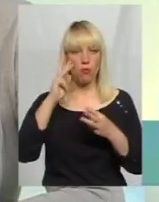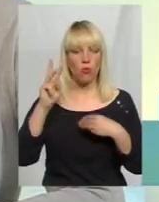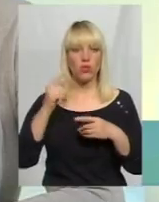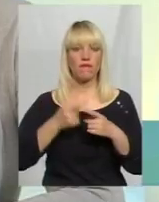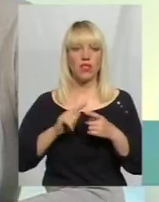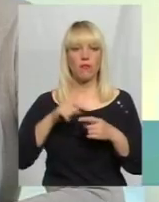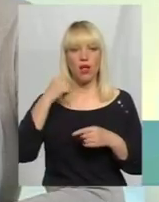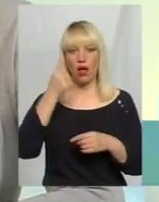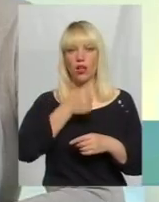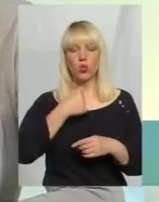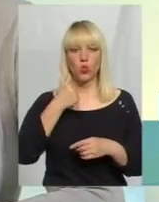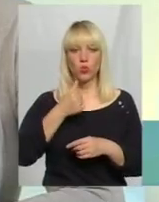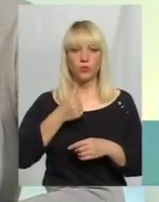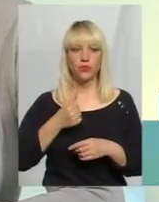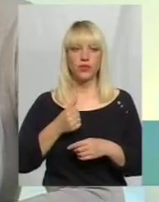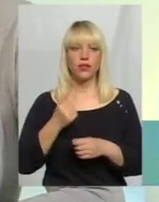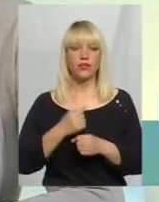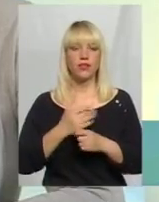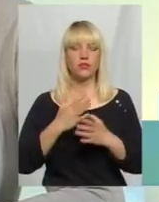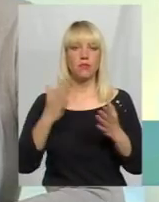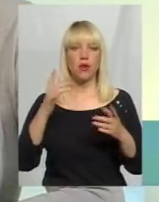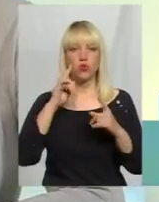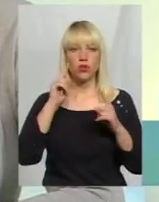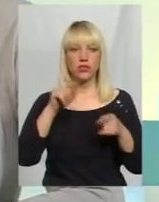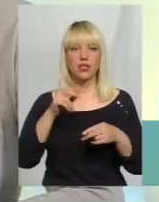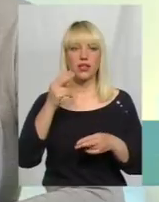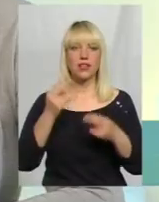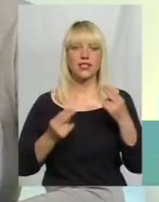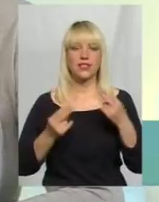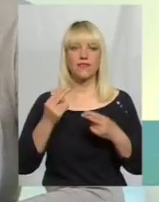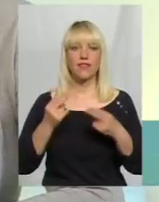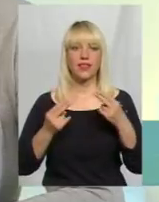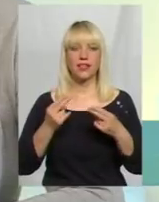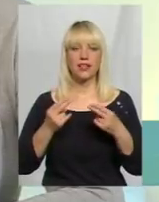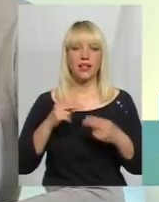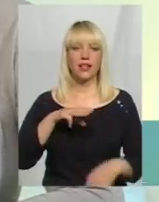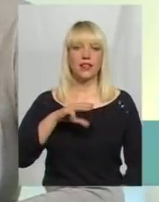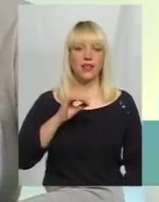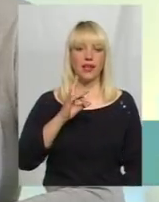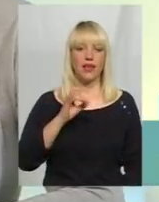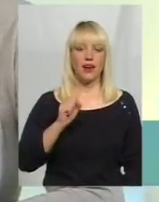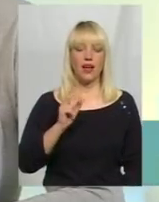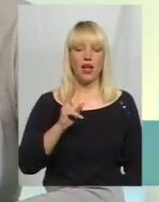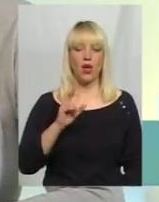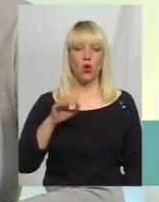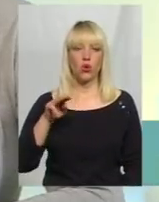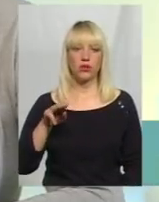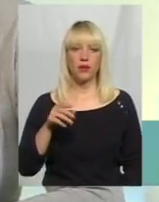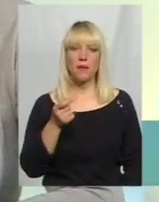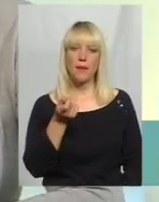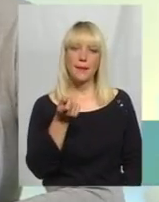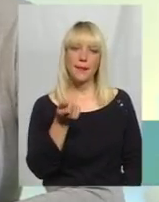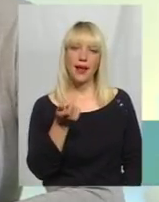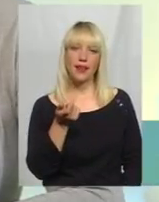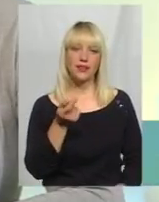так как бы делается большой акцент на цвет терракот. Вот маленький элемент, маленькая деталь